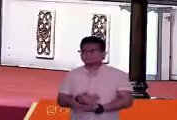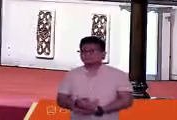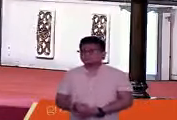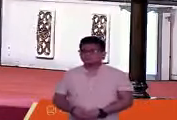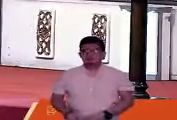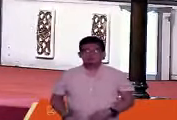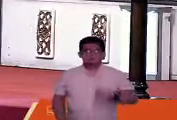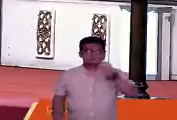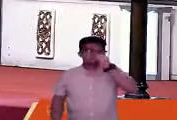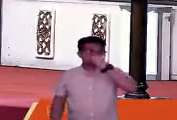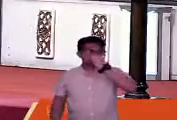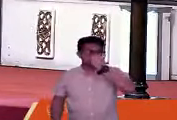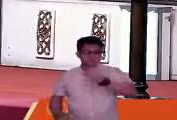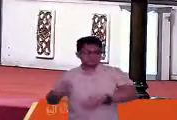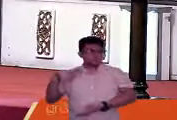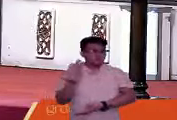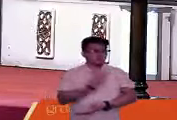kayong imong gipalit.